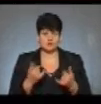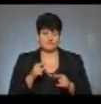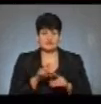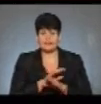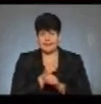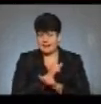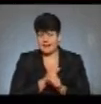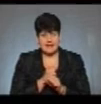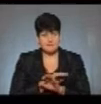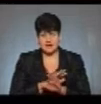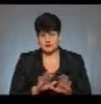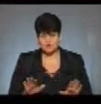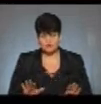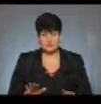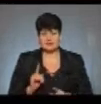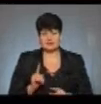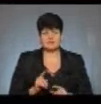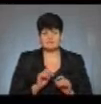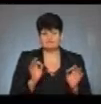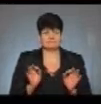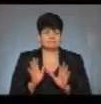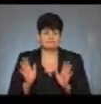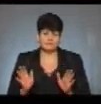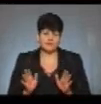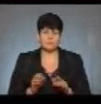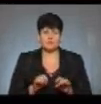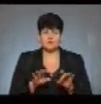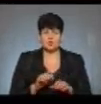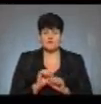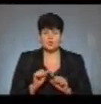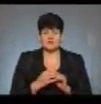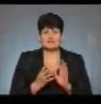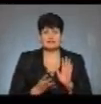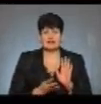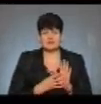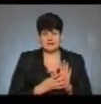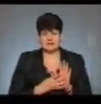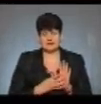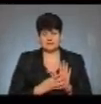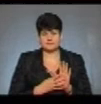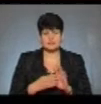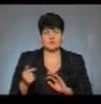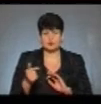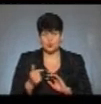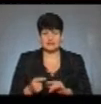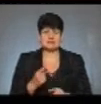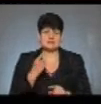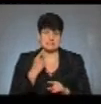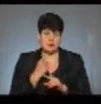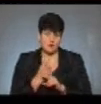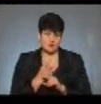не працюють в жодному закладі, тому що, власне, постанова уряду від 19 грудня